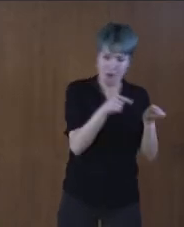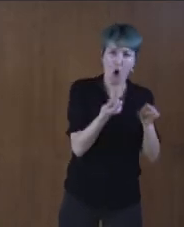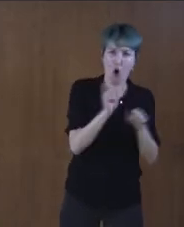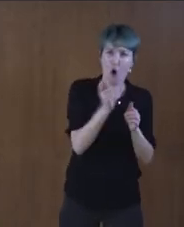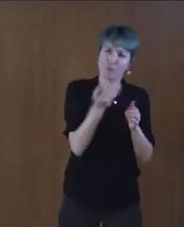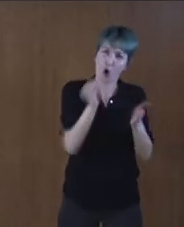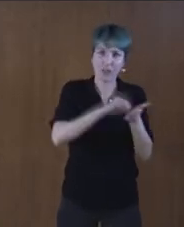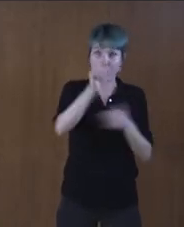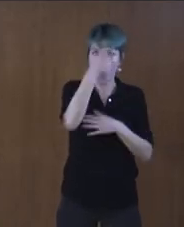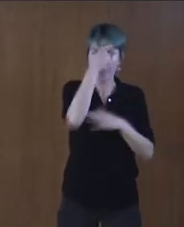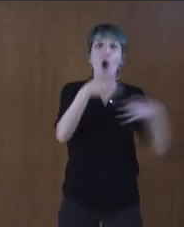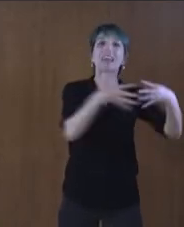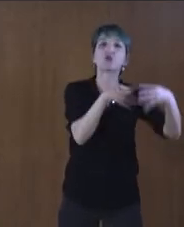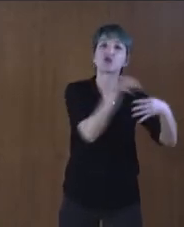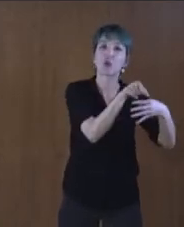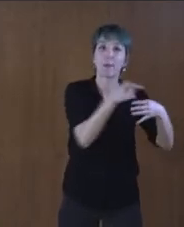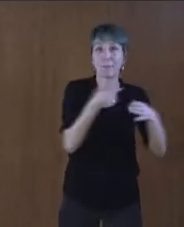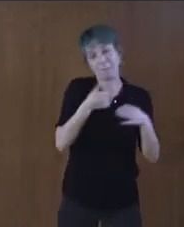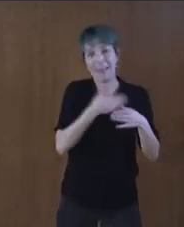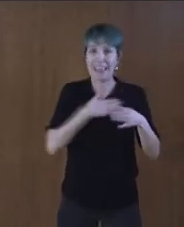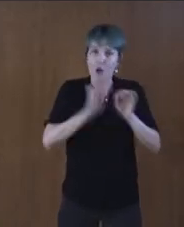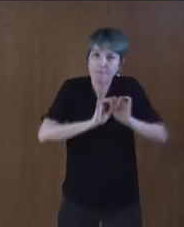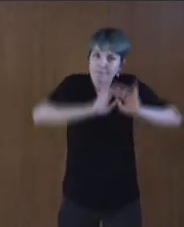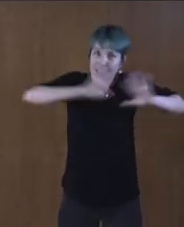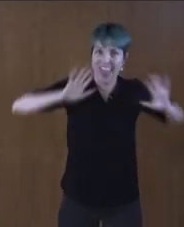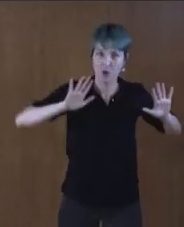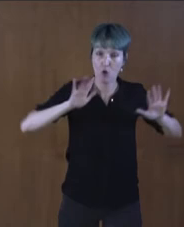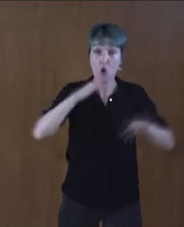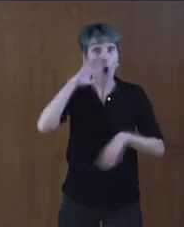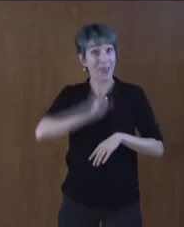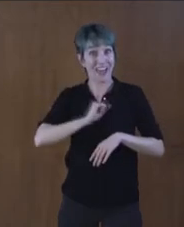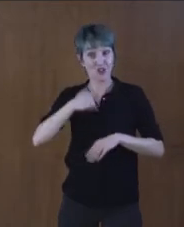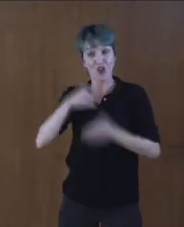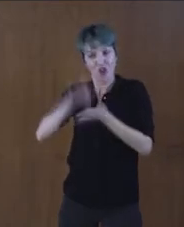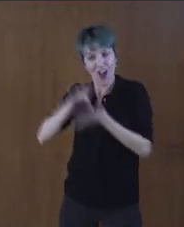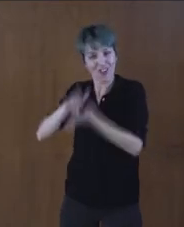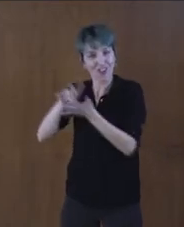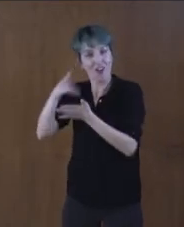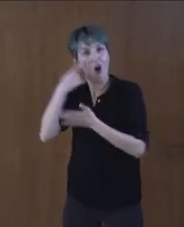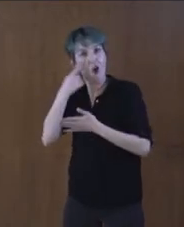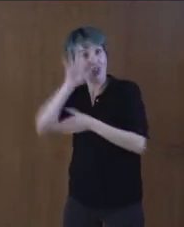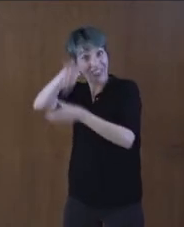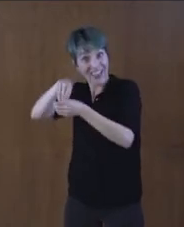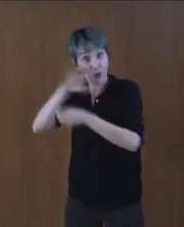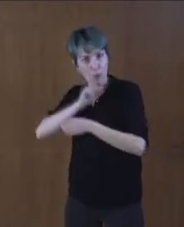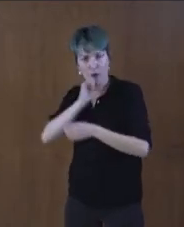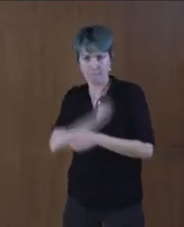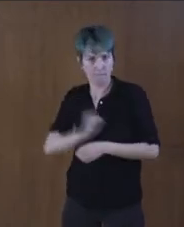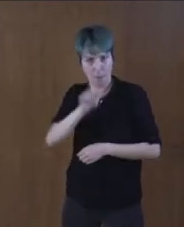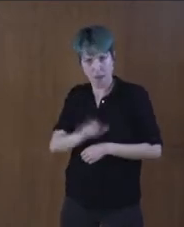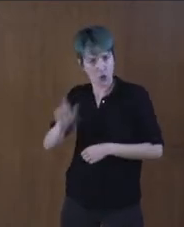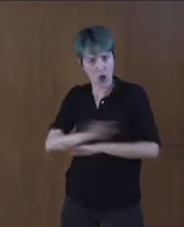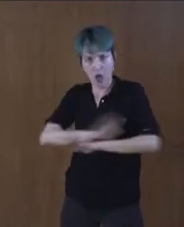perquè vull aclarir que en aquests governs que jo he conegut hi he trobat persones